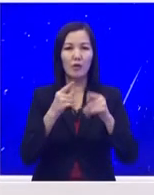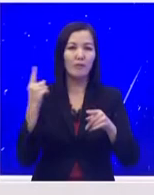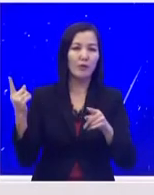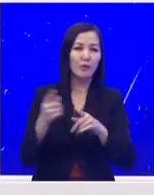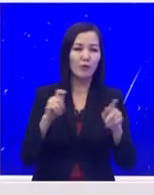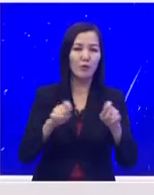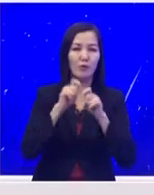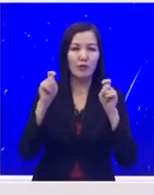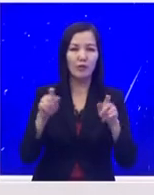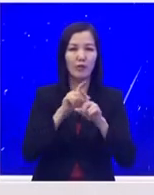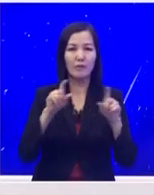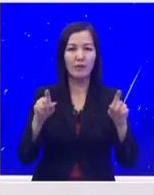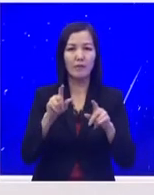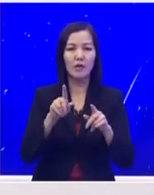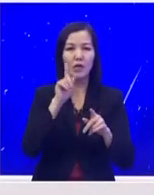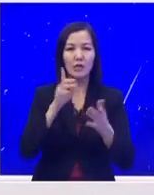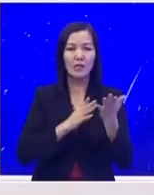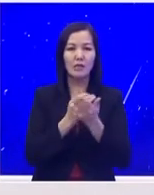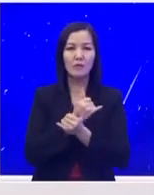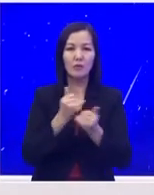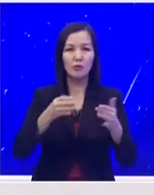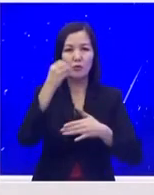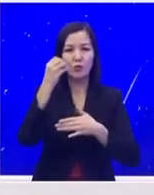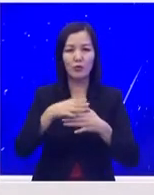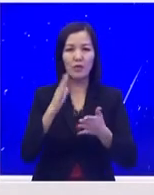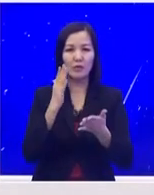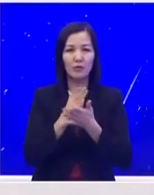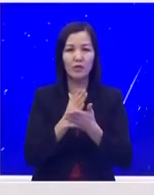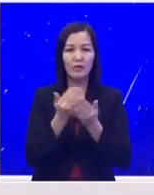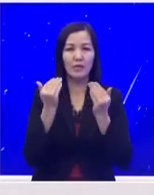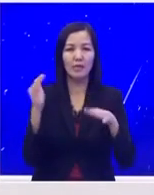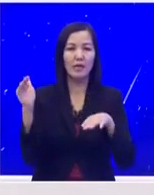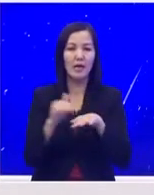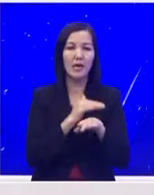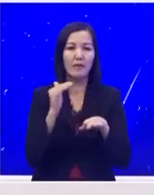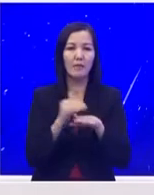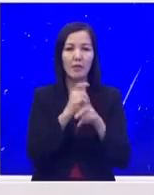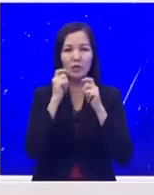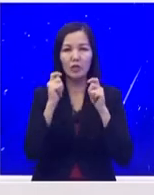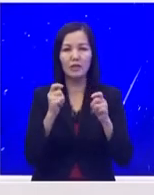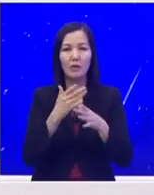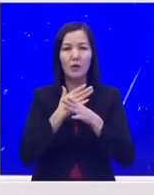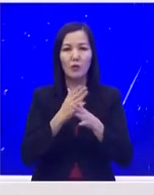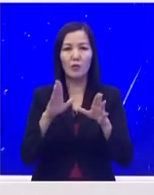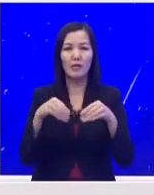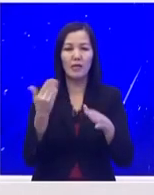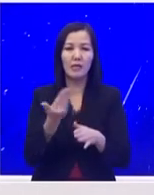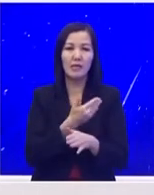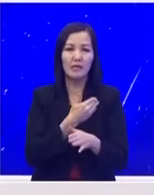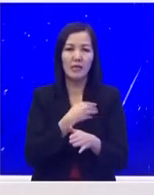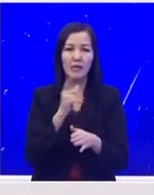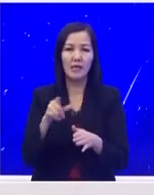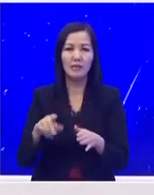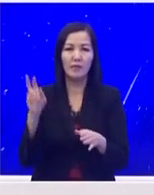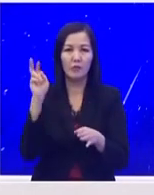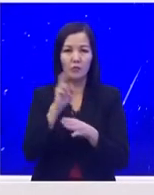болып ашылып отырған мекеме жастарға қызмет көрсету орталығында орналасқан. Енді қайырымдылық жасап, қол ұшын созғысы келген кез келген